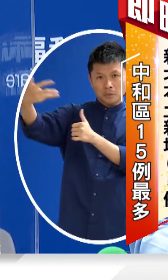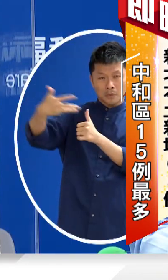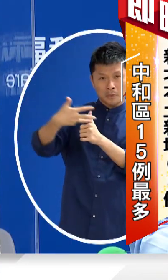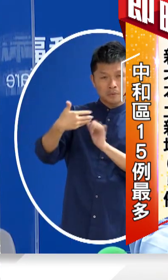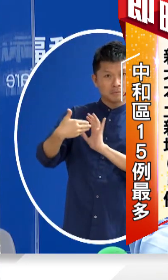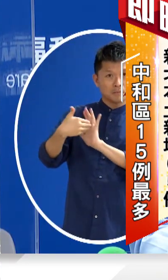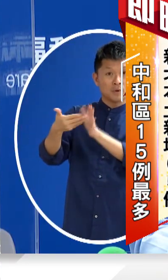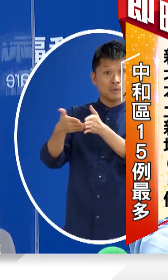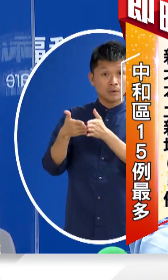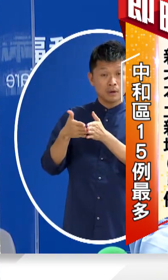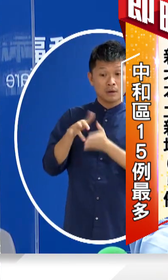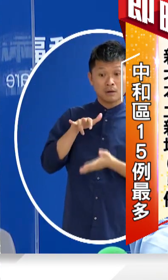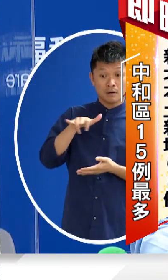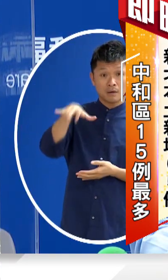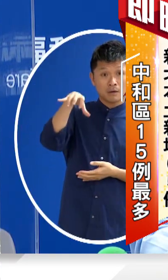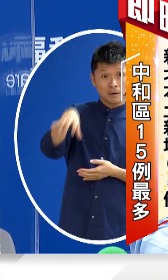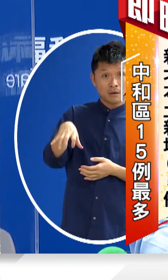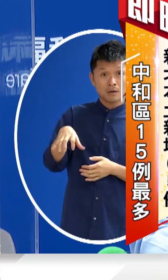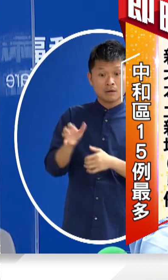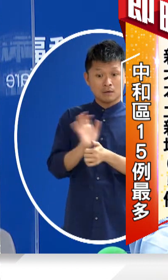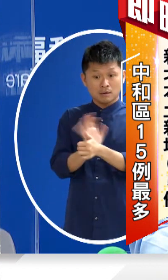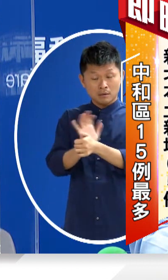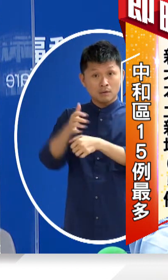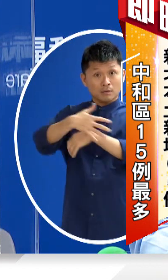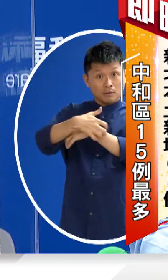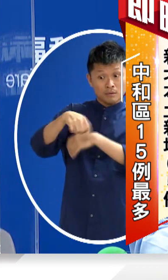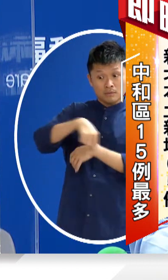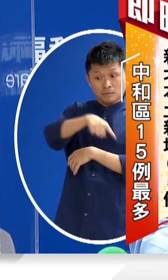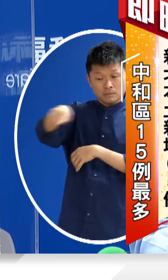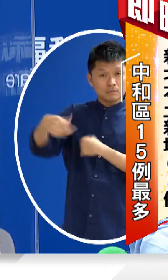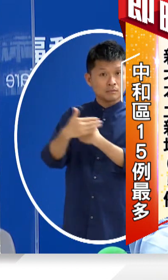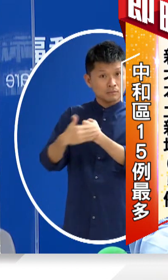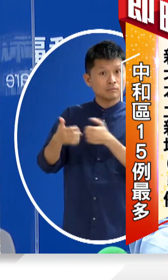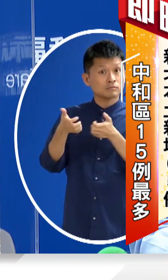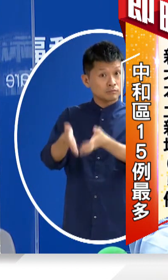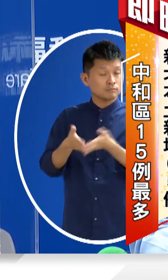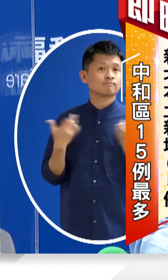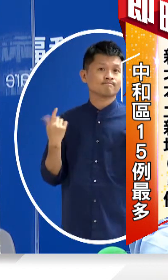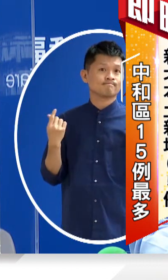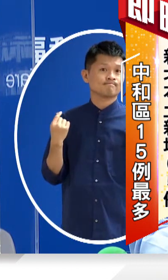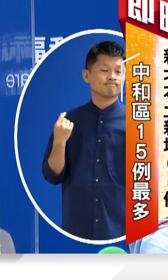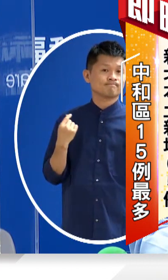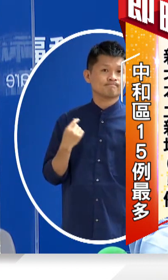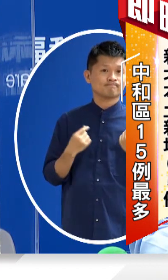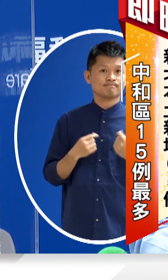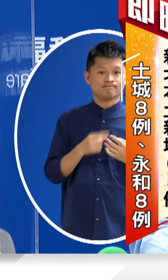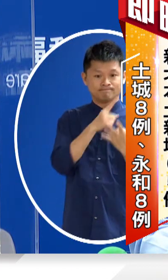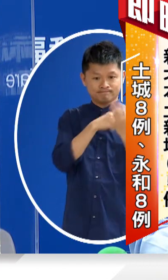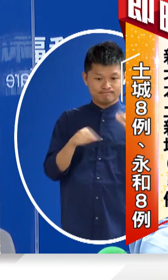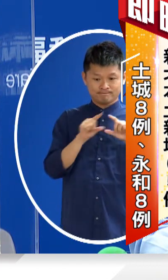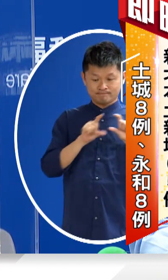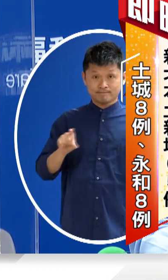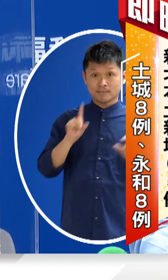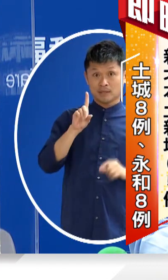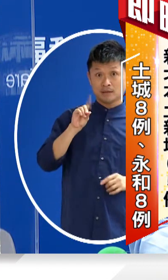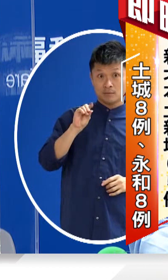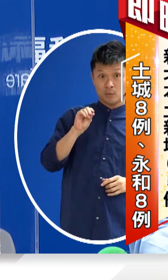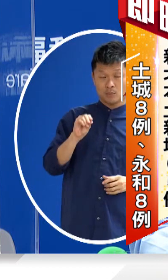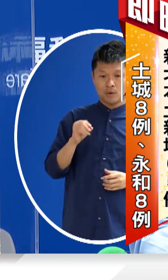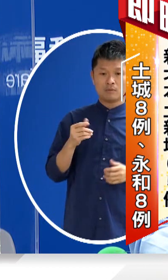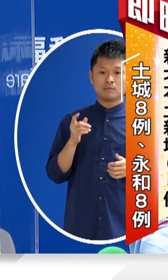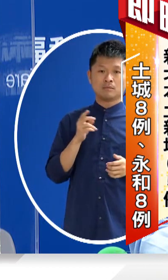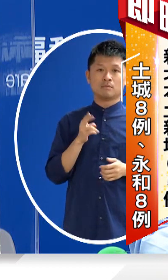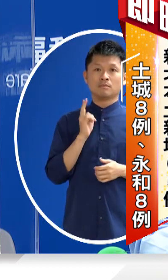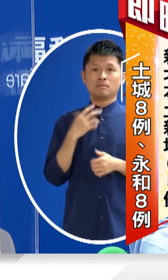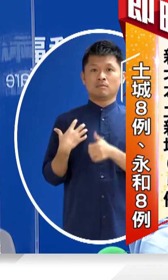在边境人员的一个保护那也是很重要。所以我们会拨10000剂直接由交通部交由这